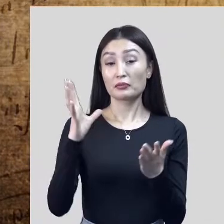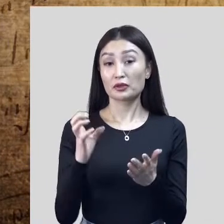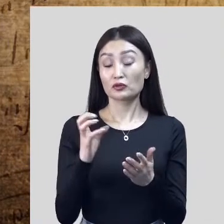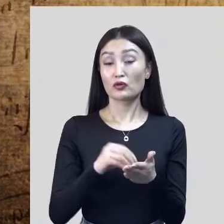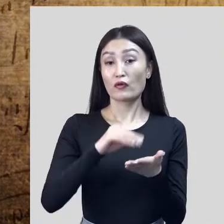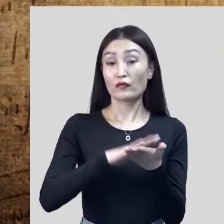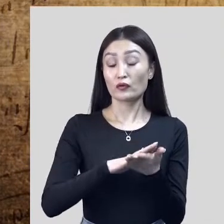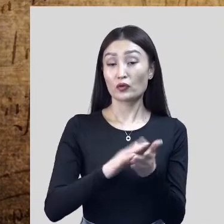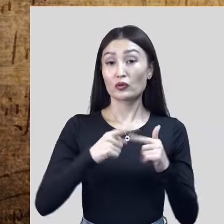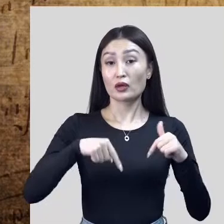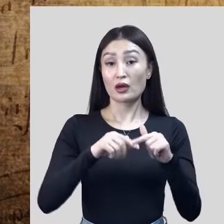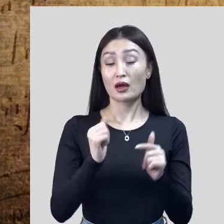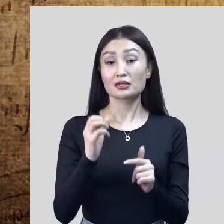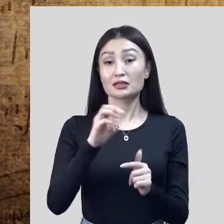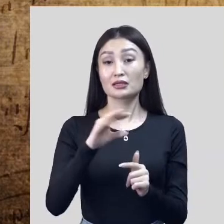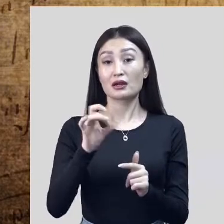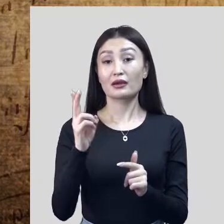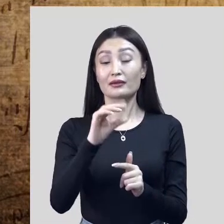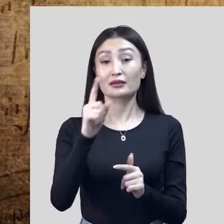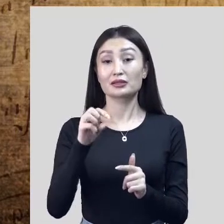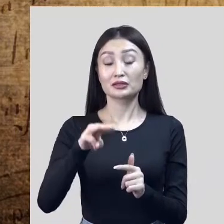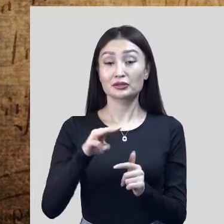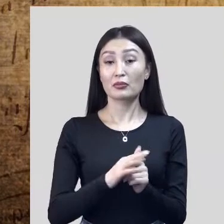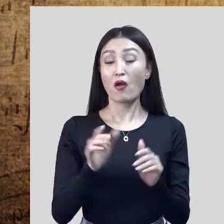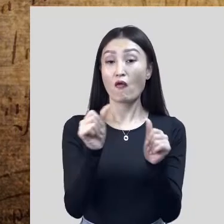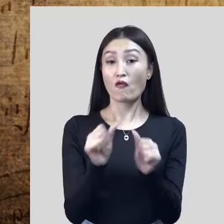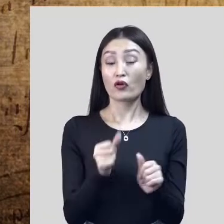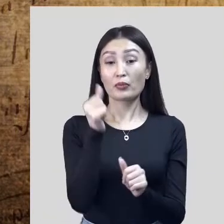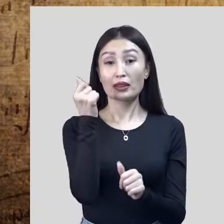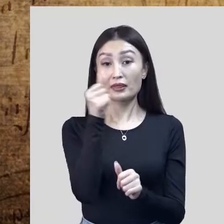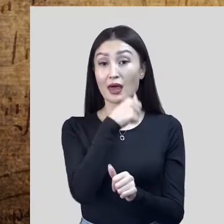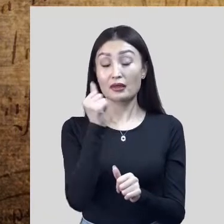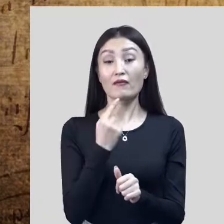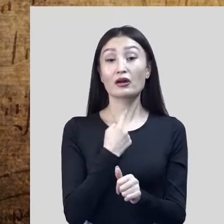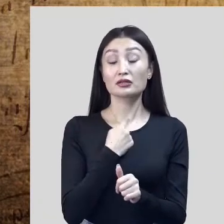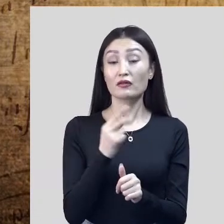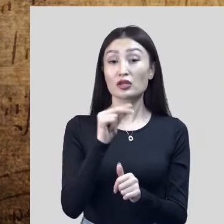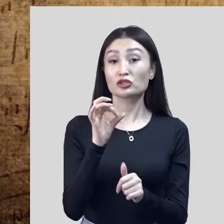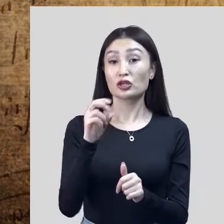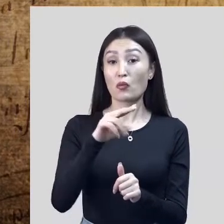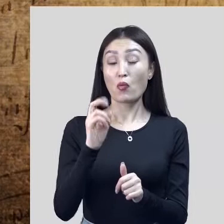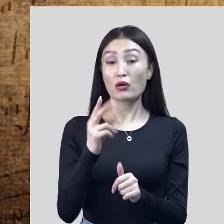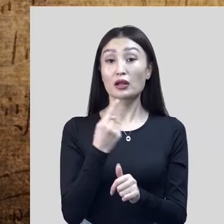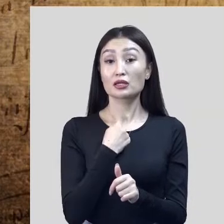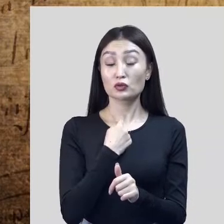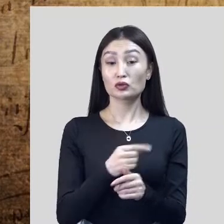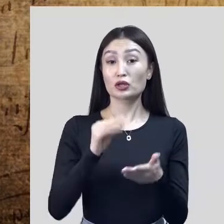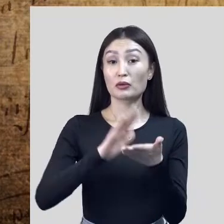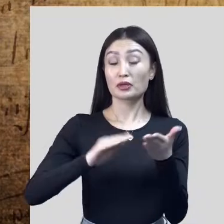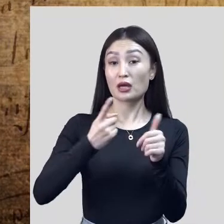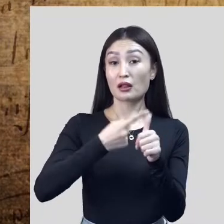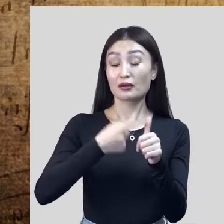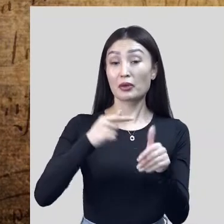Введен институт остракизма, так называемый суд черепков. Форма тайного голосования, когда на черепке голосующий писал имя